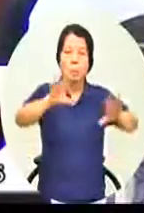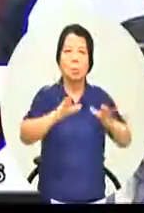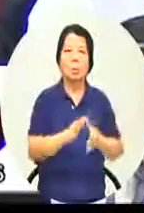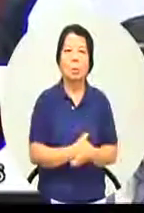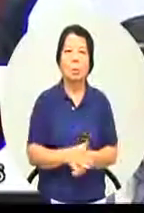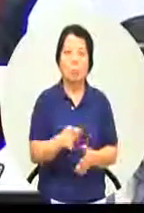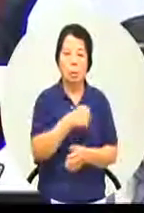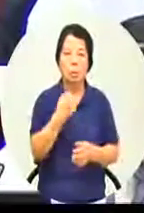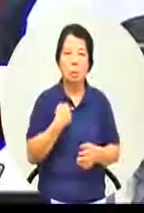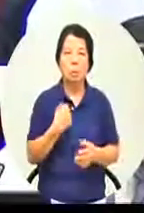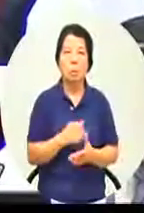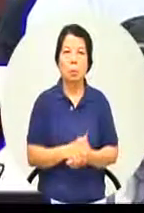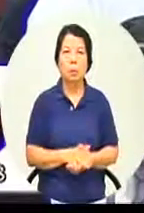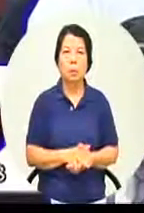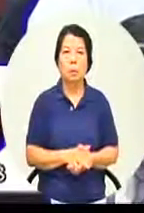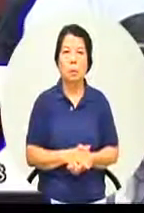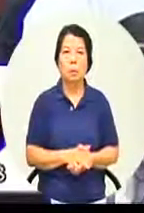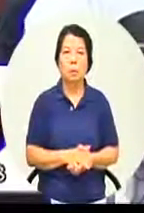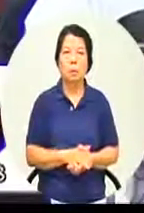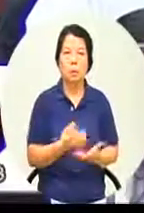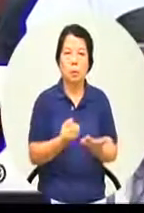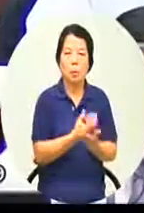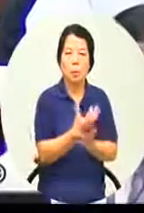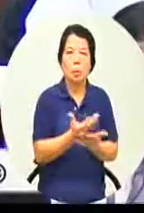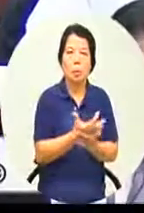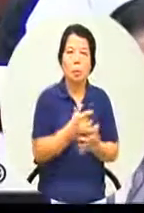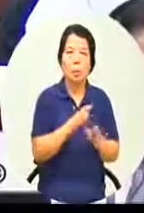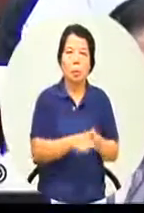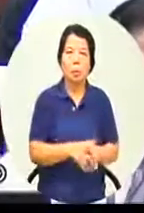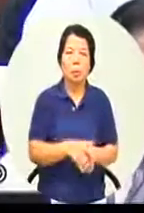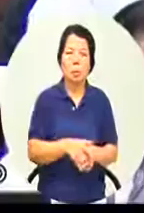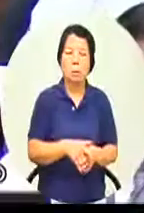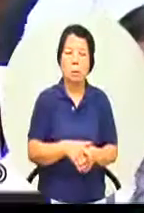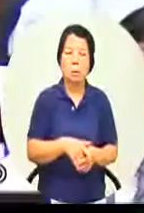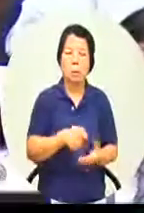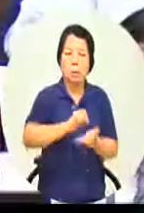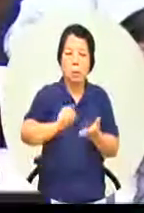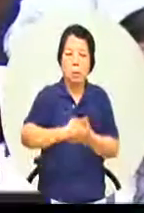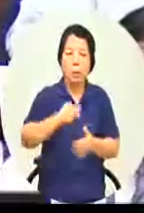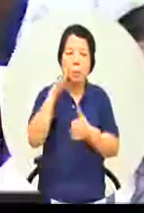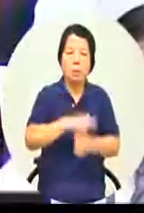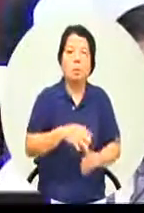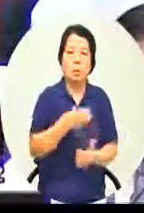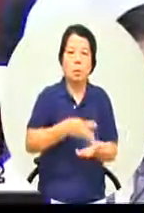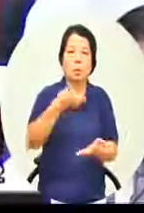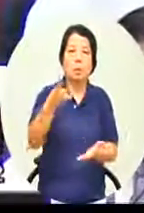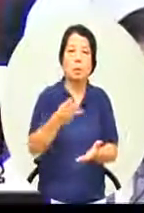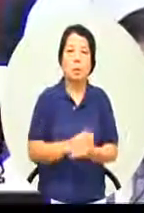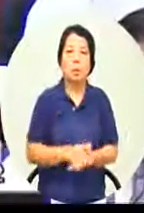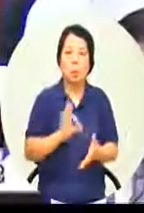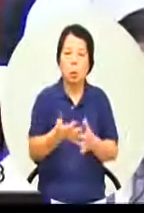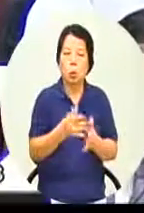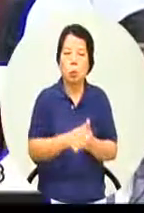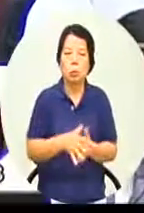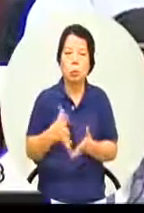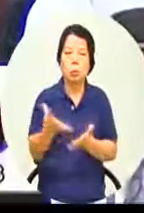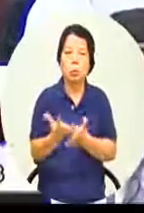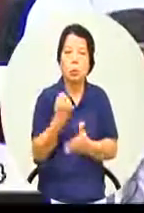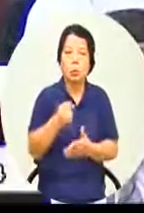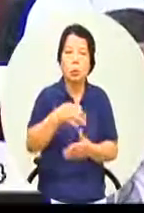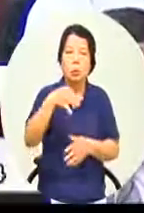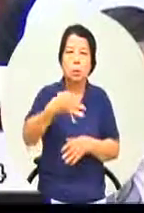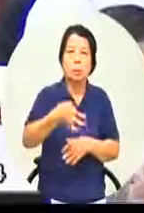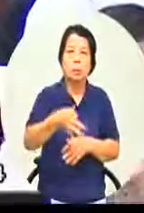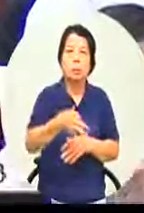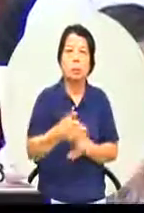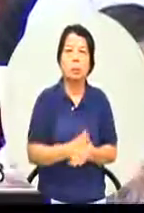也了解说，因为 你们莲潭会馆是流标三次吧？ 哎，对，莲潭会馆是三次。 我现在在问莲潭会馆为什么把权利金编进来？ 莲潭会